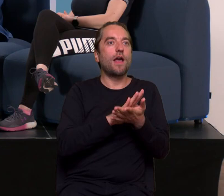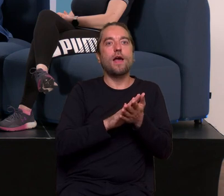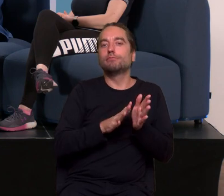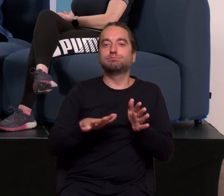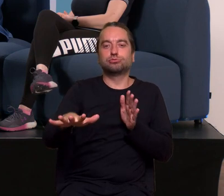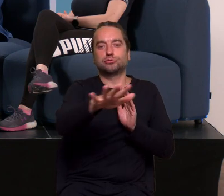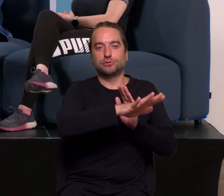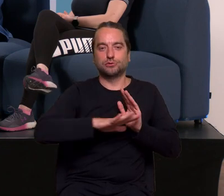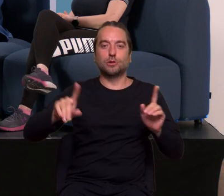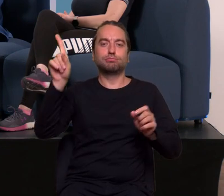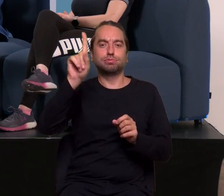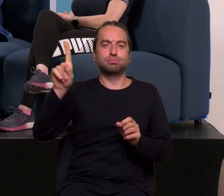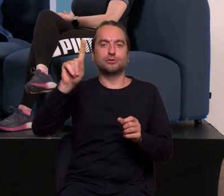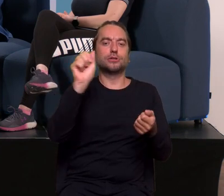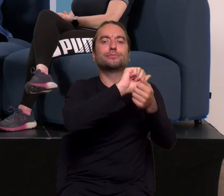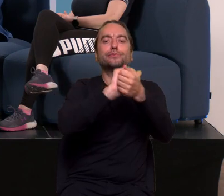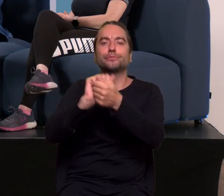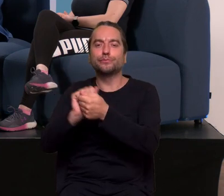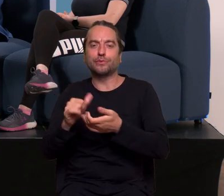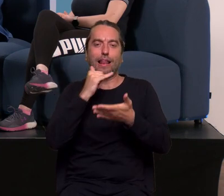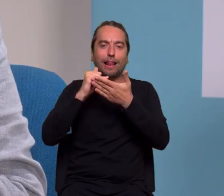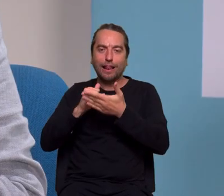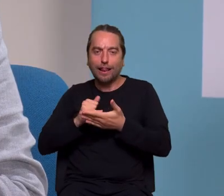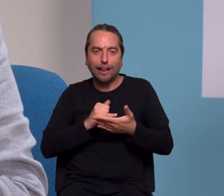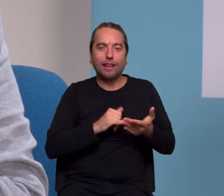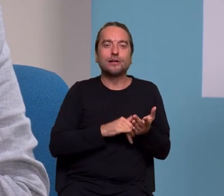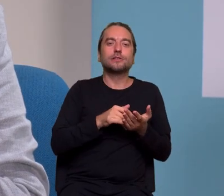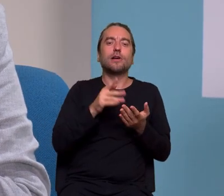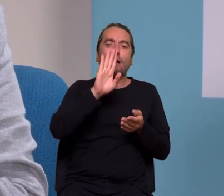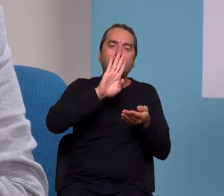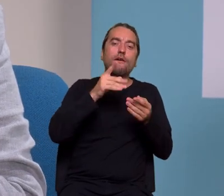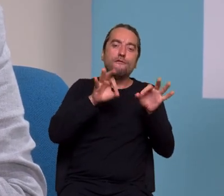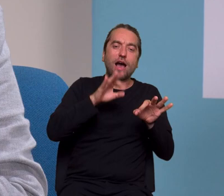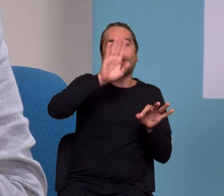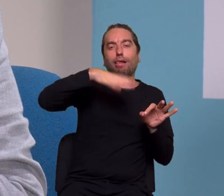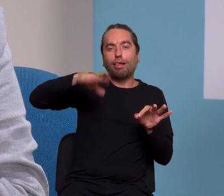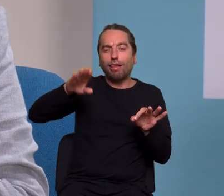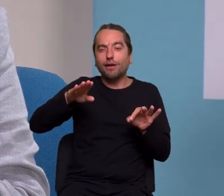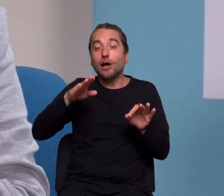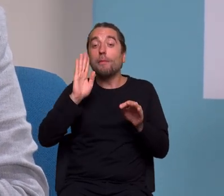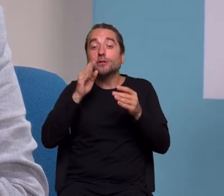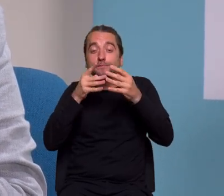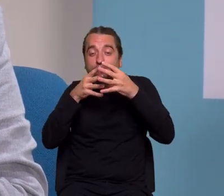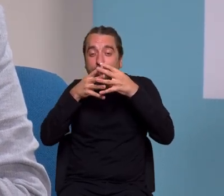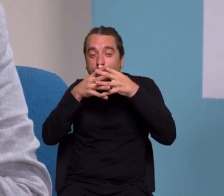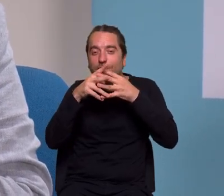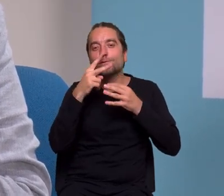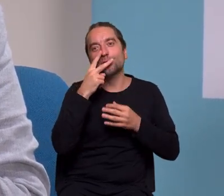tak? Ponieważ spod tynków, spod farby źle położonej wychodziły litery,